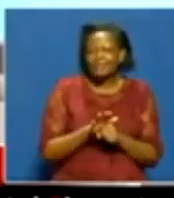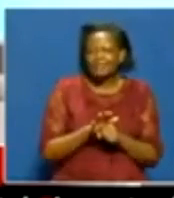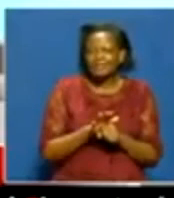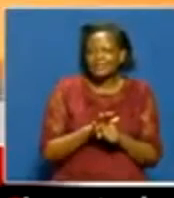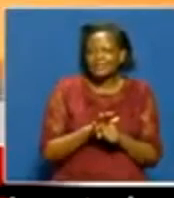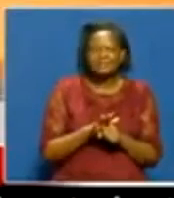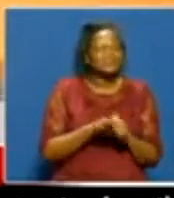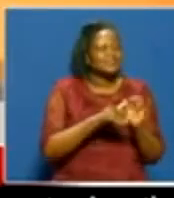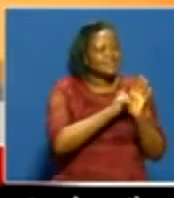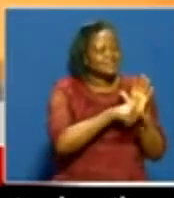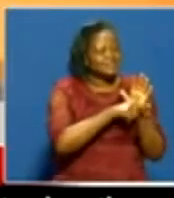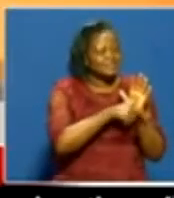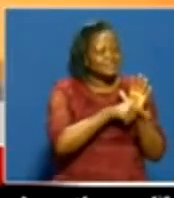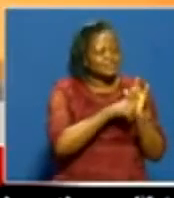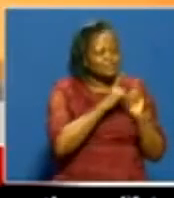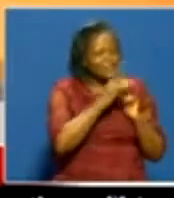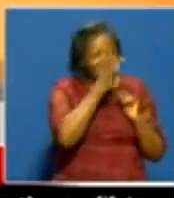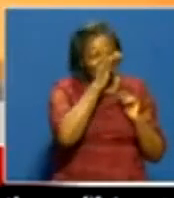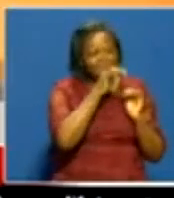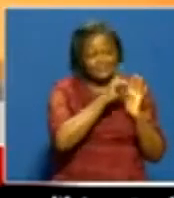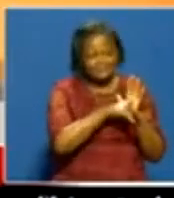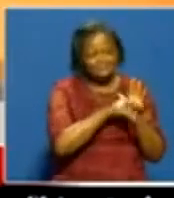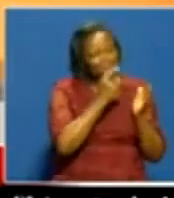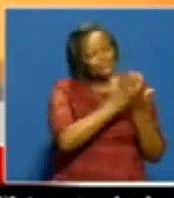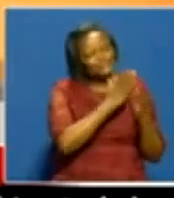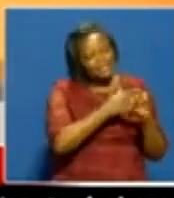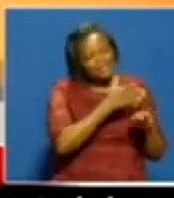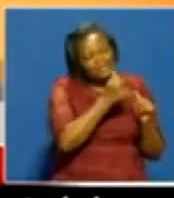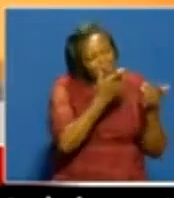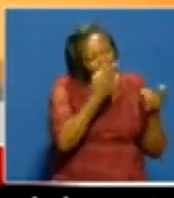kuingia katika hayo ya kudanganya kama wanasema ukweli ama ni sera tu za kuvutia.